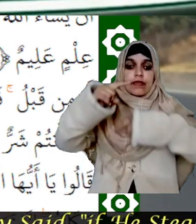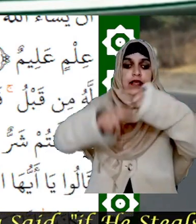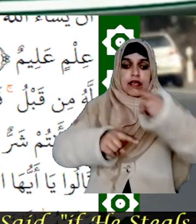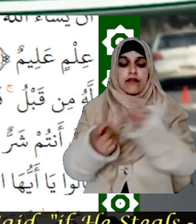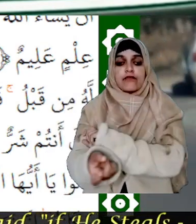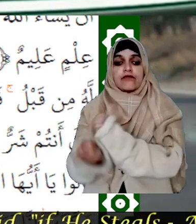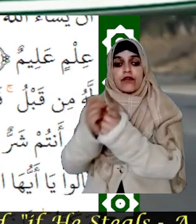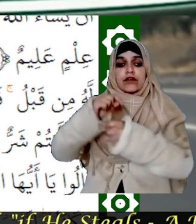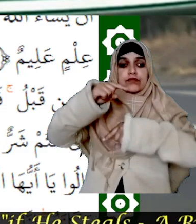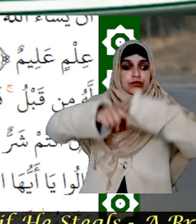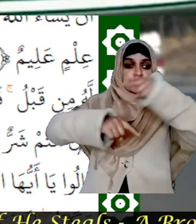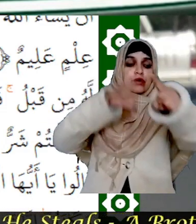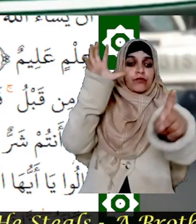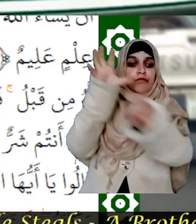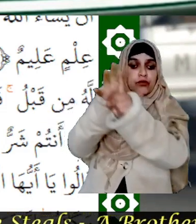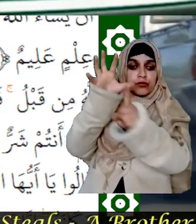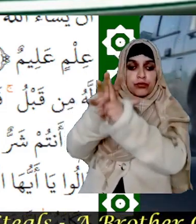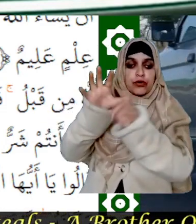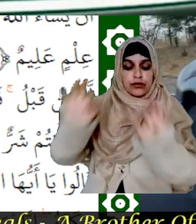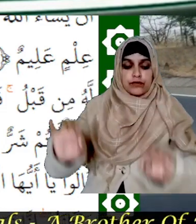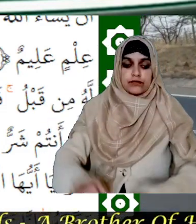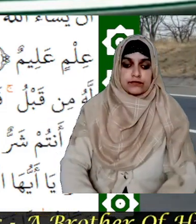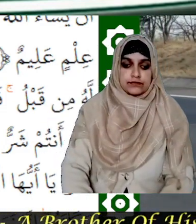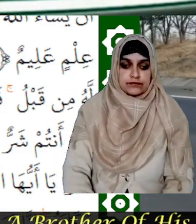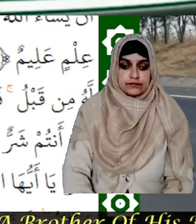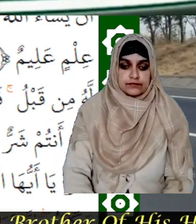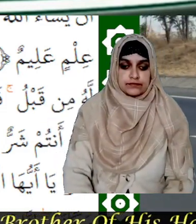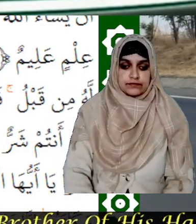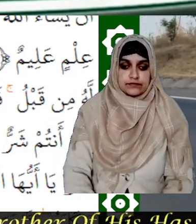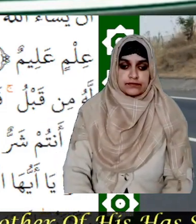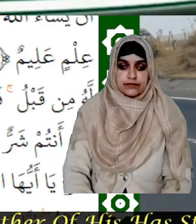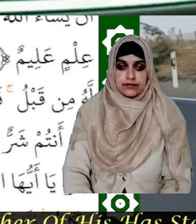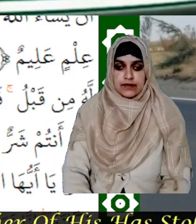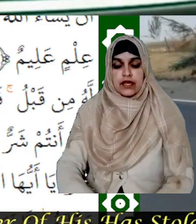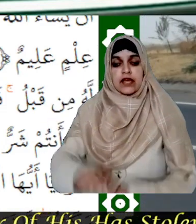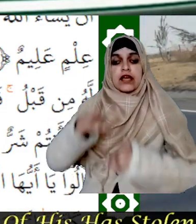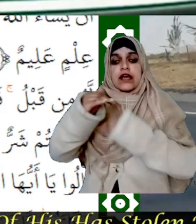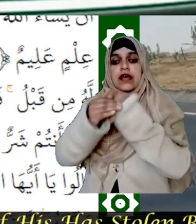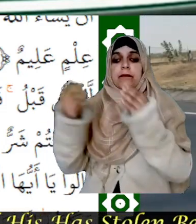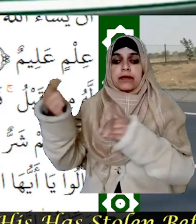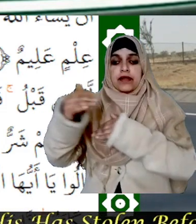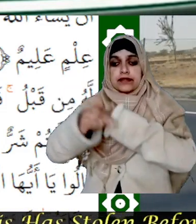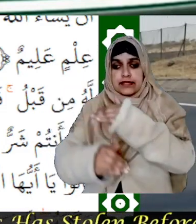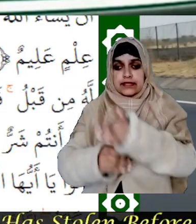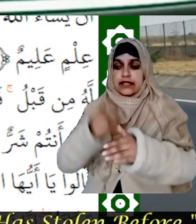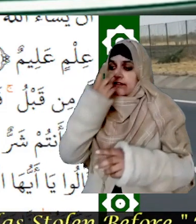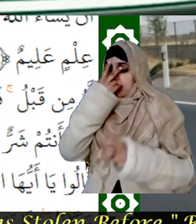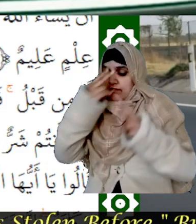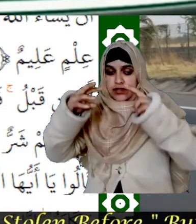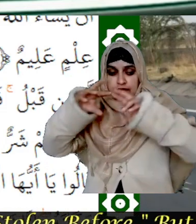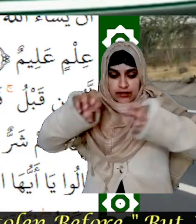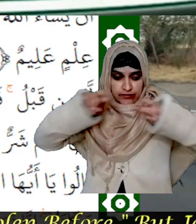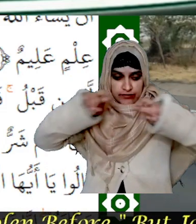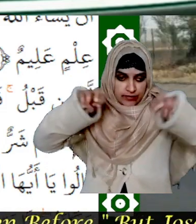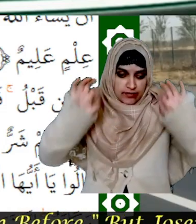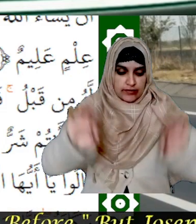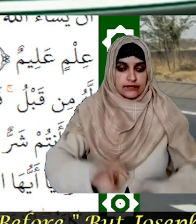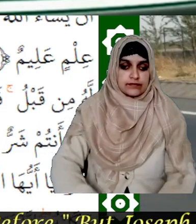فقصره جاچبسي دراسوتا فودي دوما جاچبسي سنه سلاني اي بيسنا انجان وان غاري